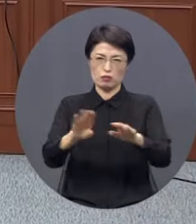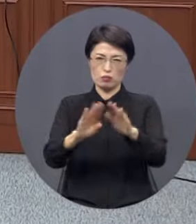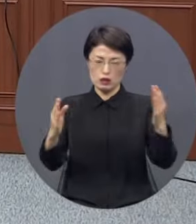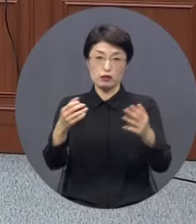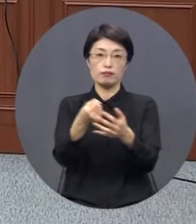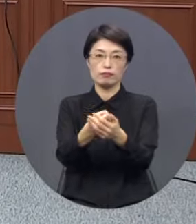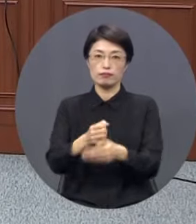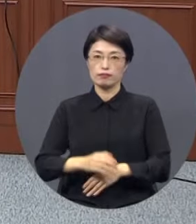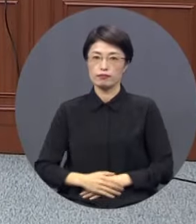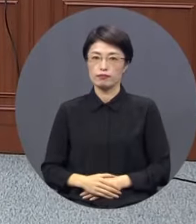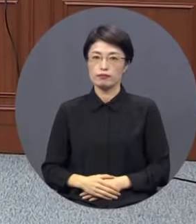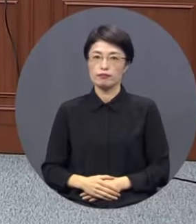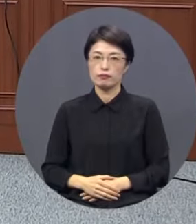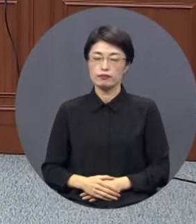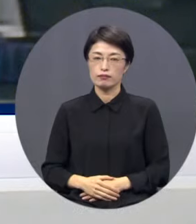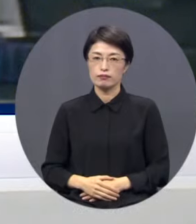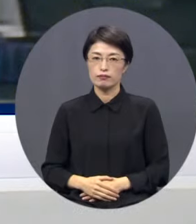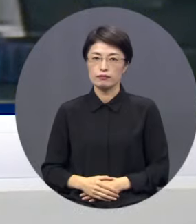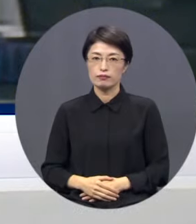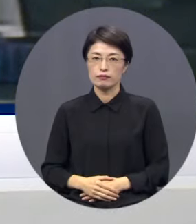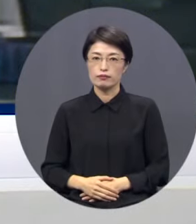했습니다.